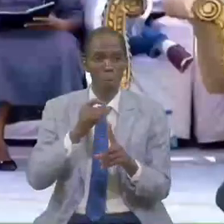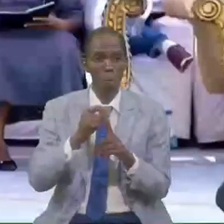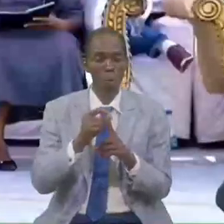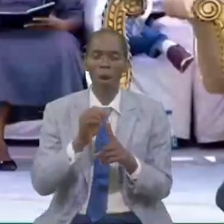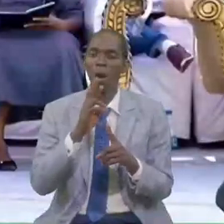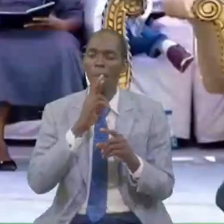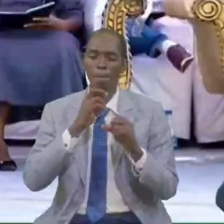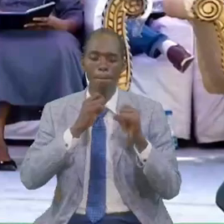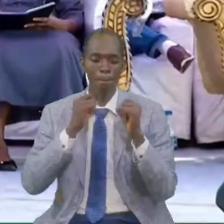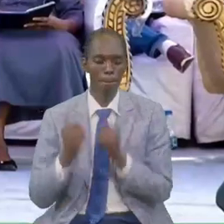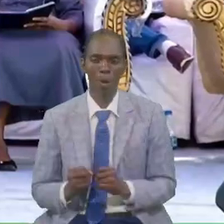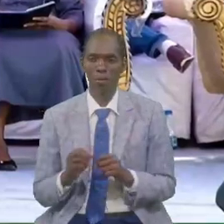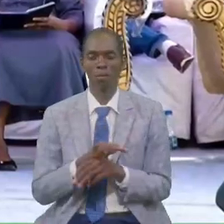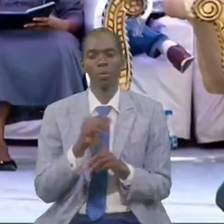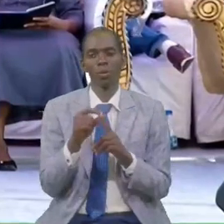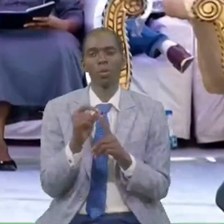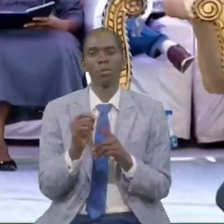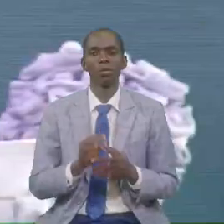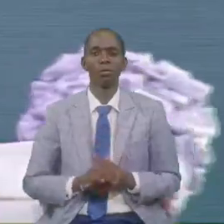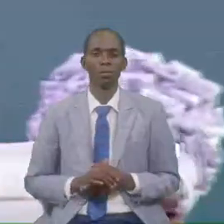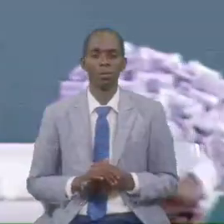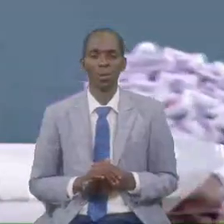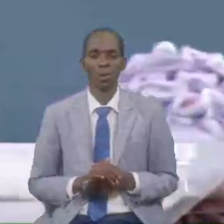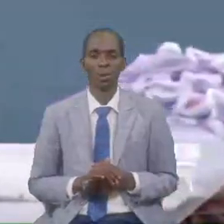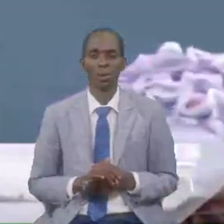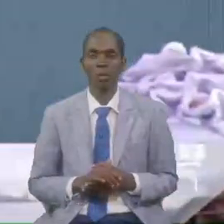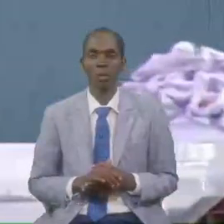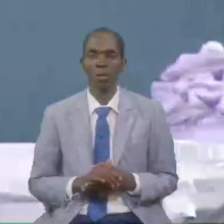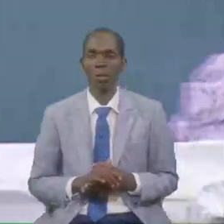Les paroles puissantes sont des paroles positives.